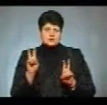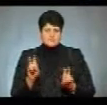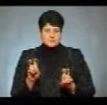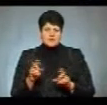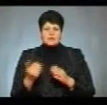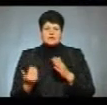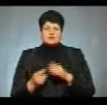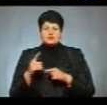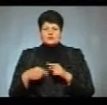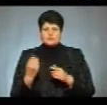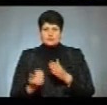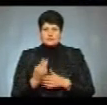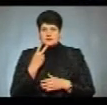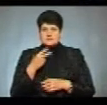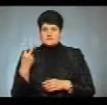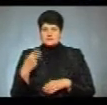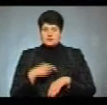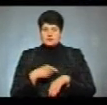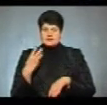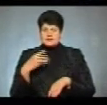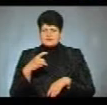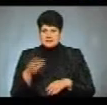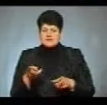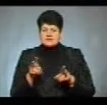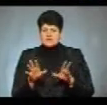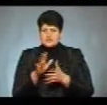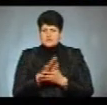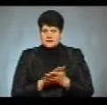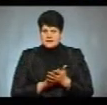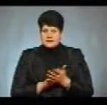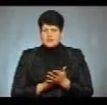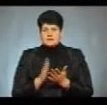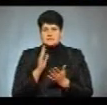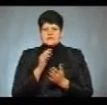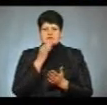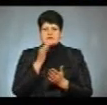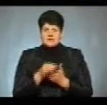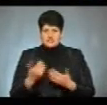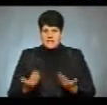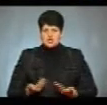новин на UA Тернопіль. Дивіться о 20:30 і залишайтеся з нами далі в прямому ефірі «Звіти наживо».